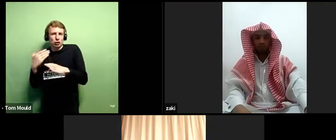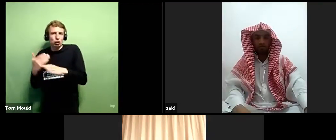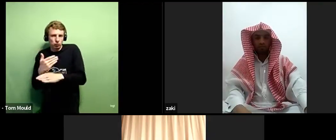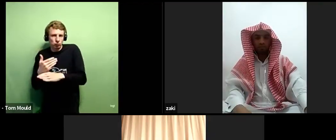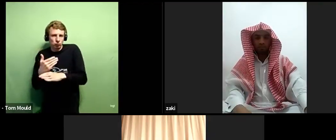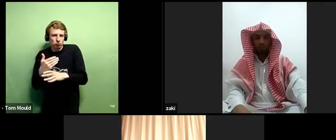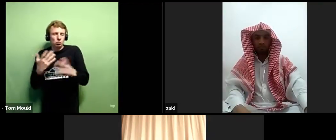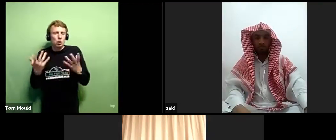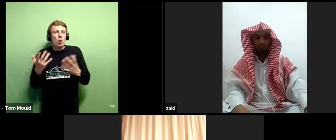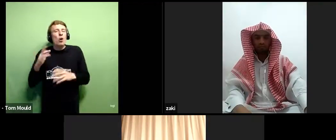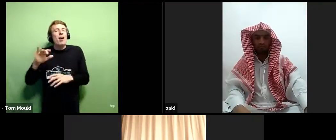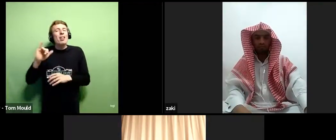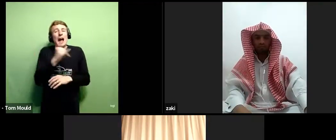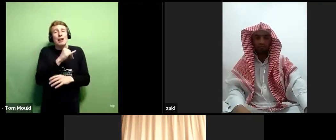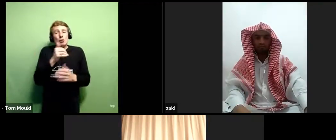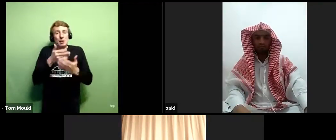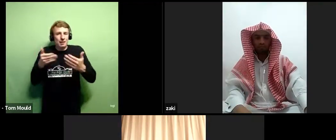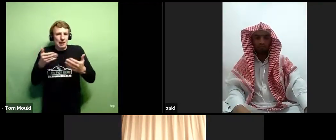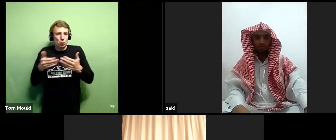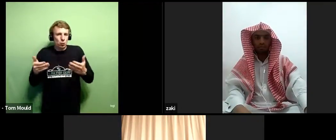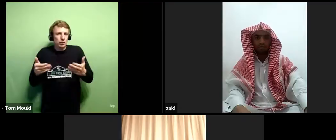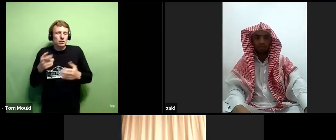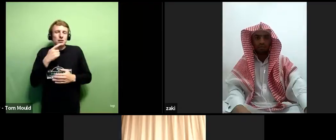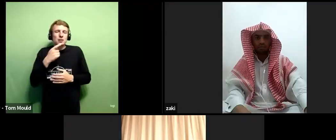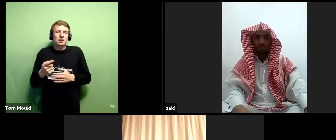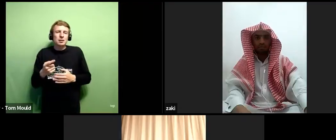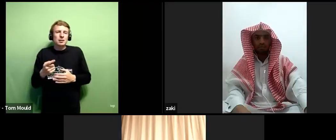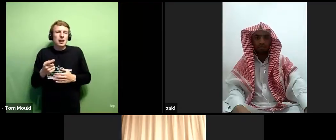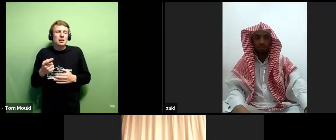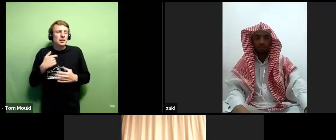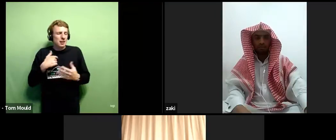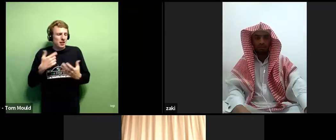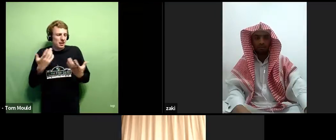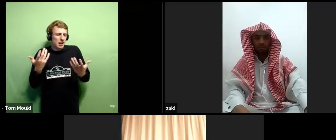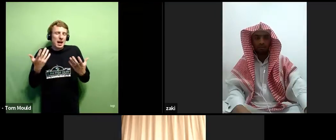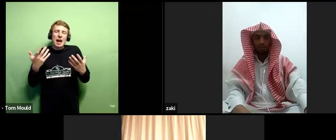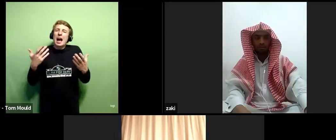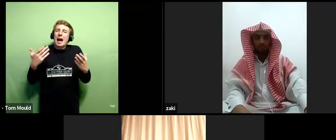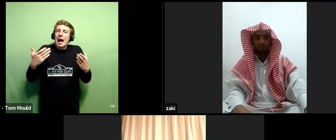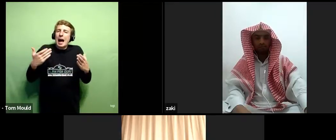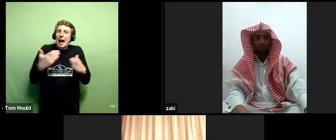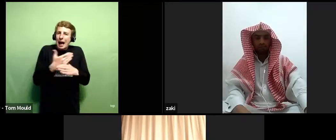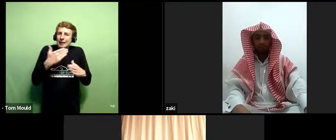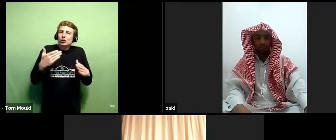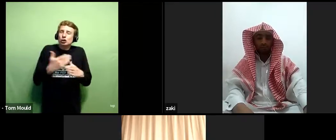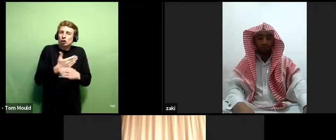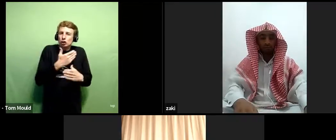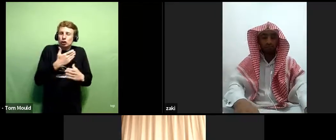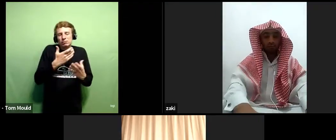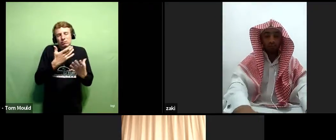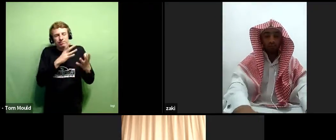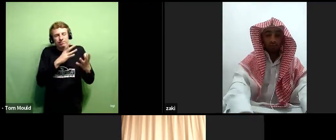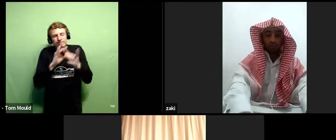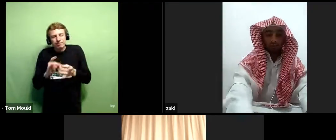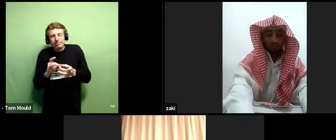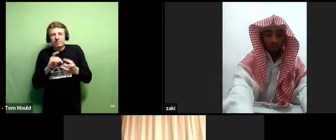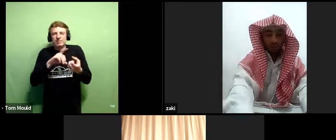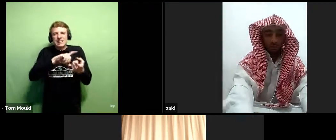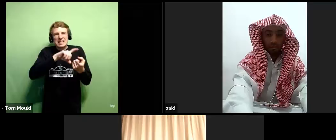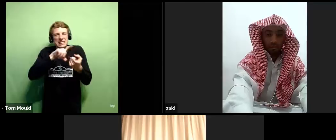بِالنِّيَاتِ, indeed, actions are but by. I suppose this by is indicative. In Arabic, the